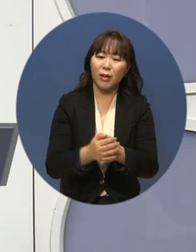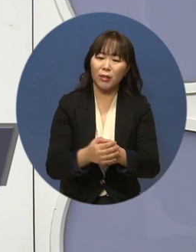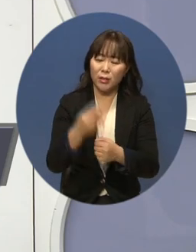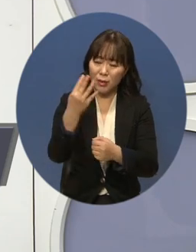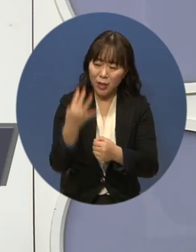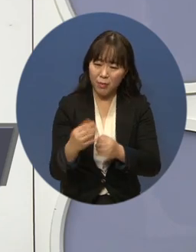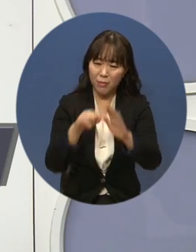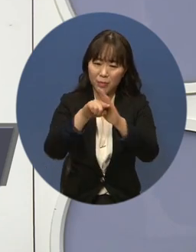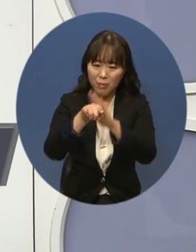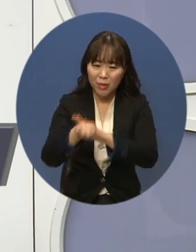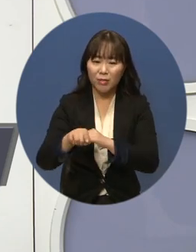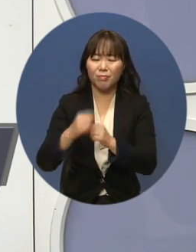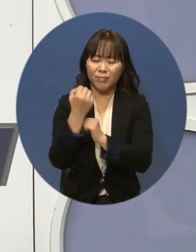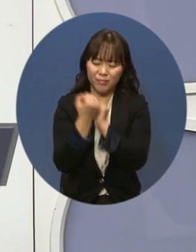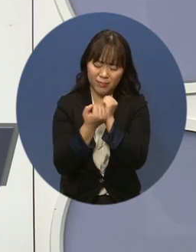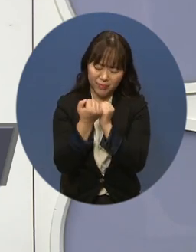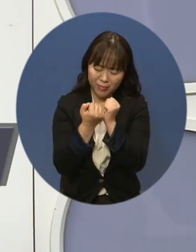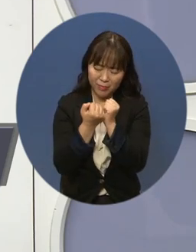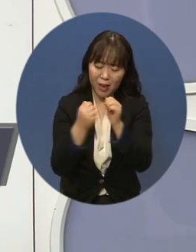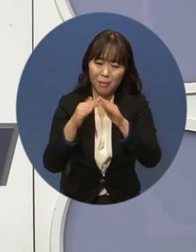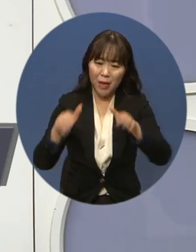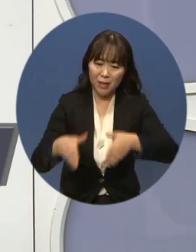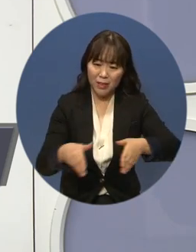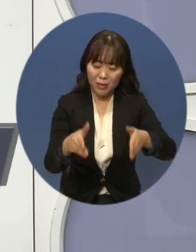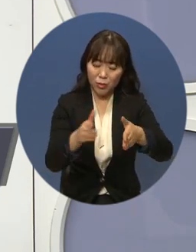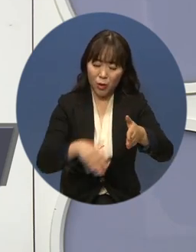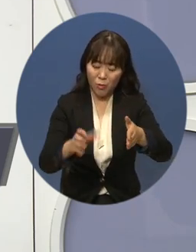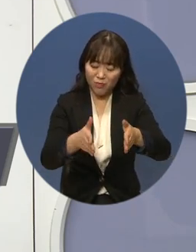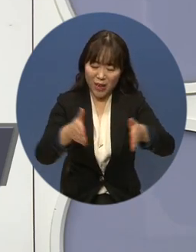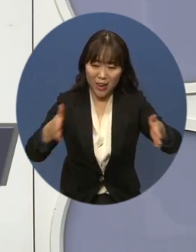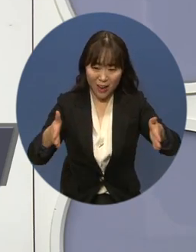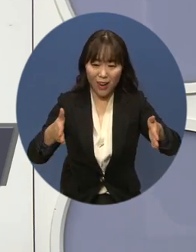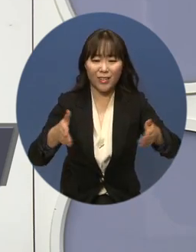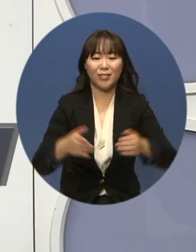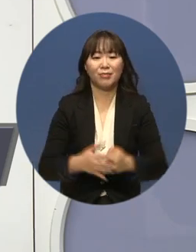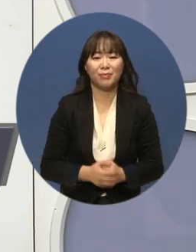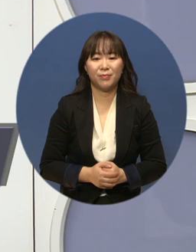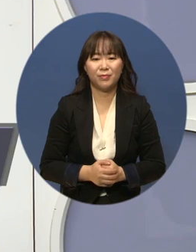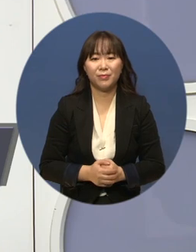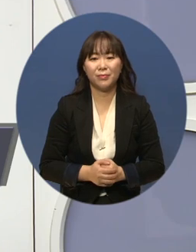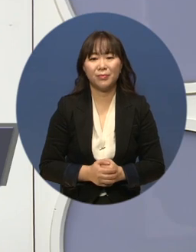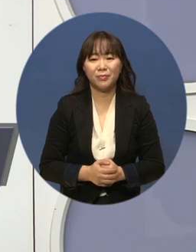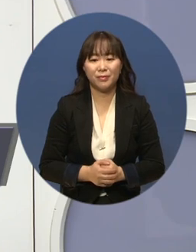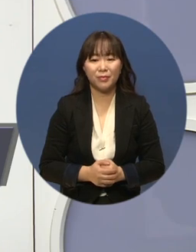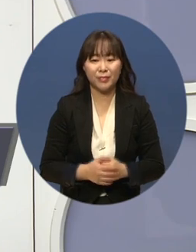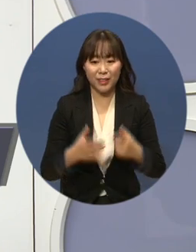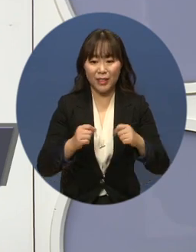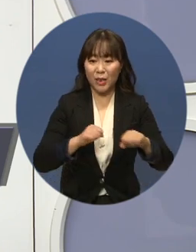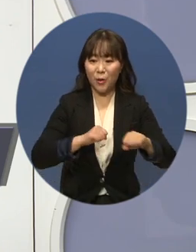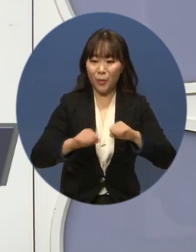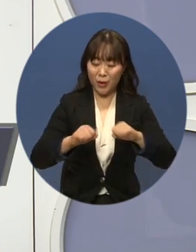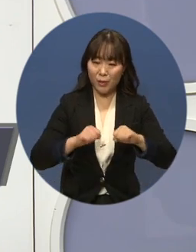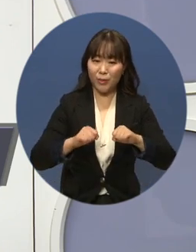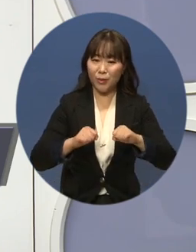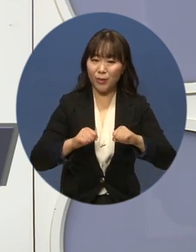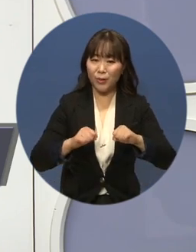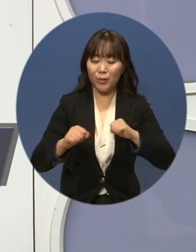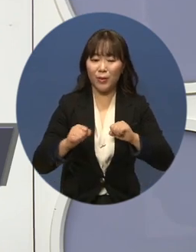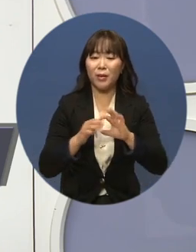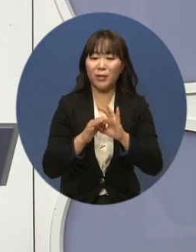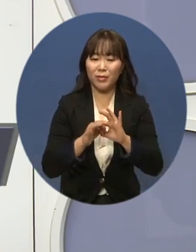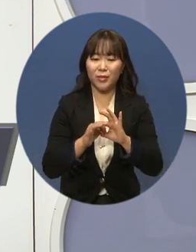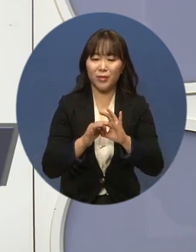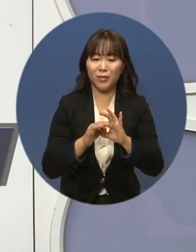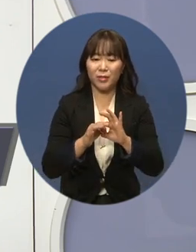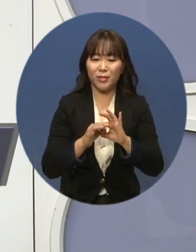분 방문해서 설득해서 마을 안길도 넓히고 이런 활동을 한 점을